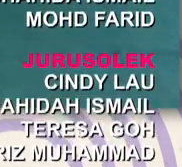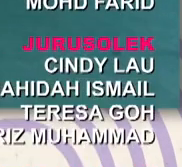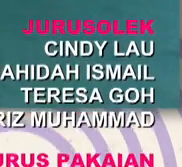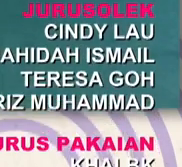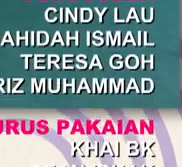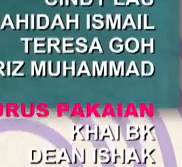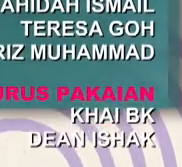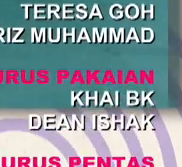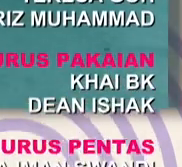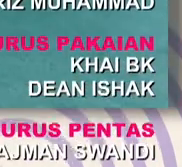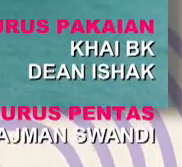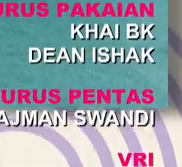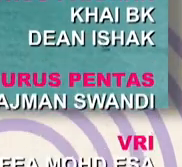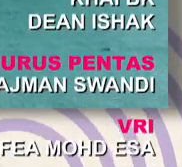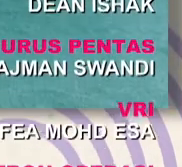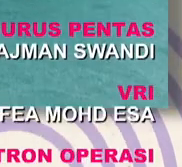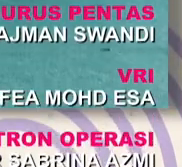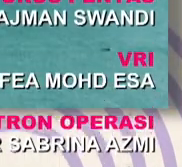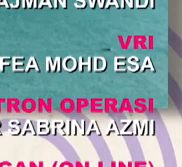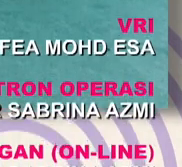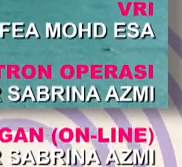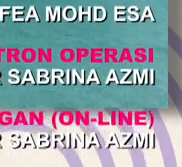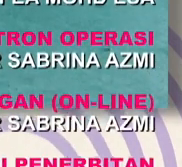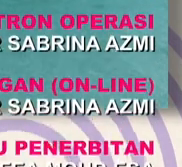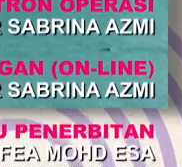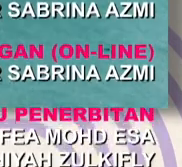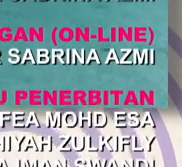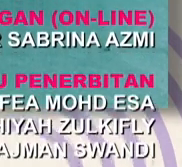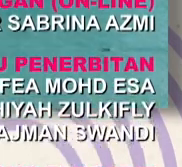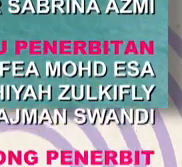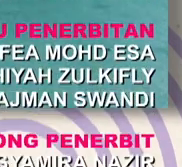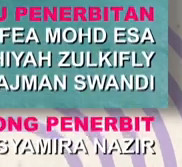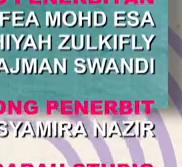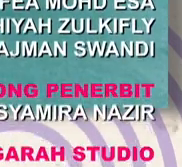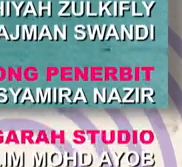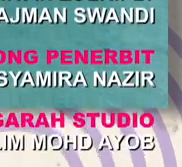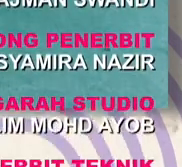setahun sekali Assalamualaikum warahmatullahi wabarakatuh